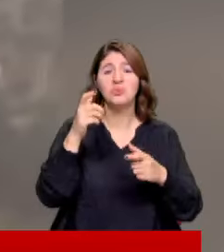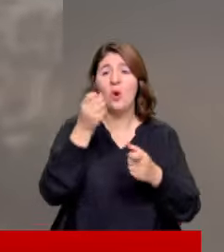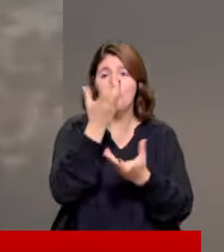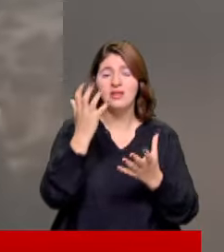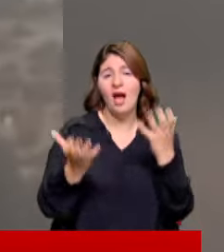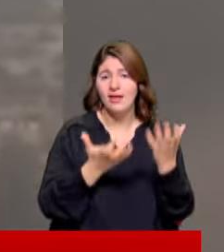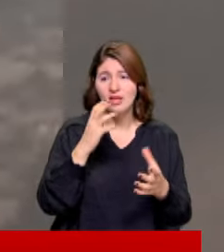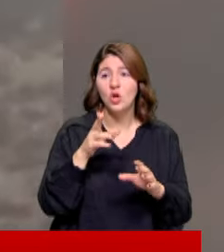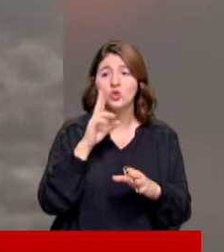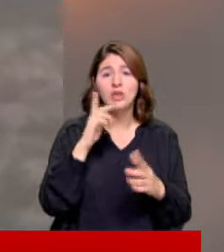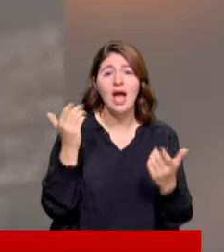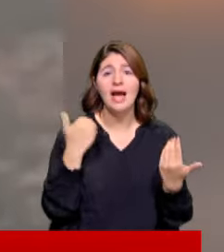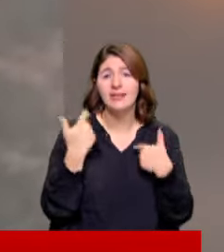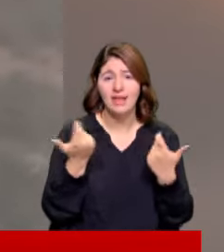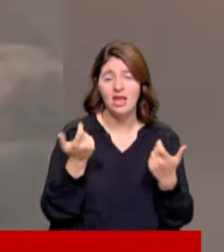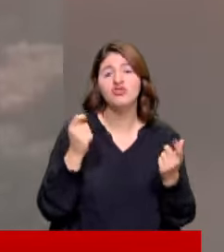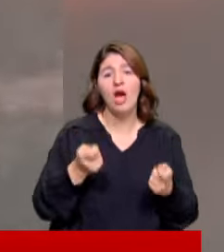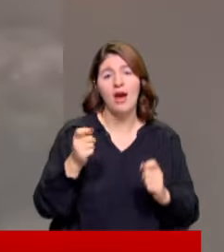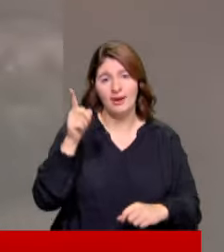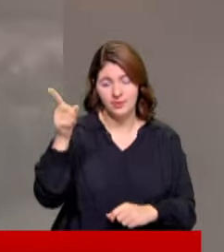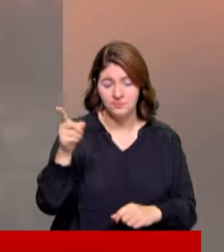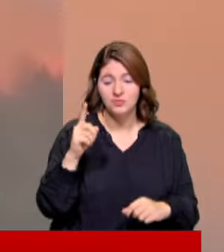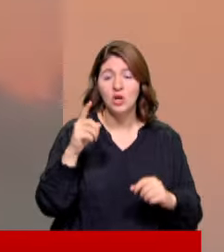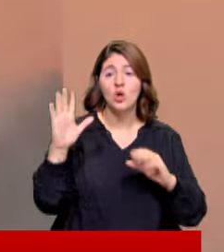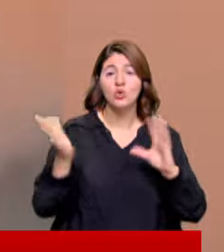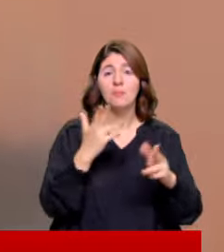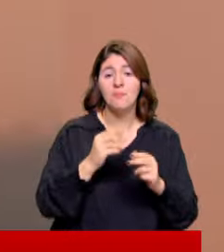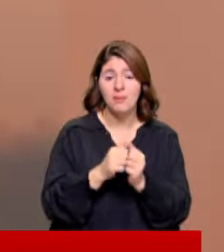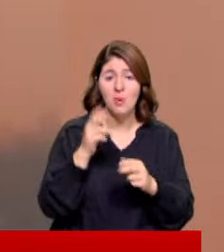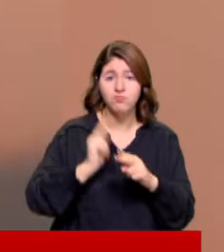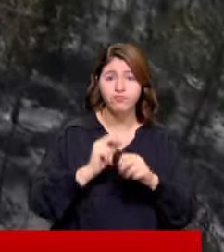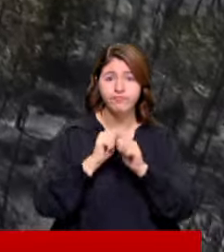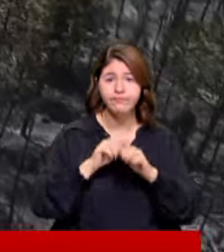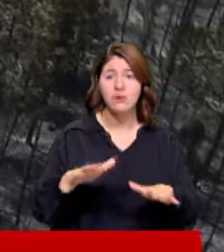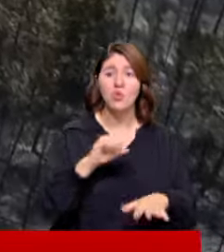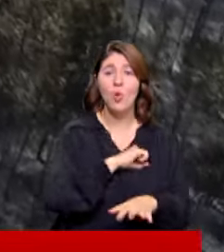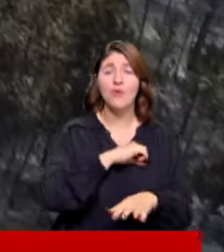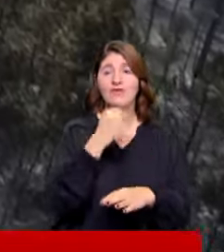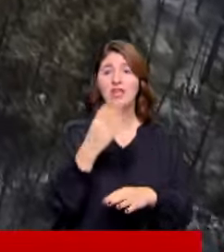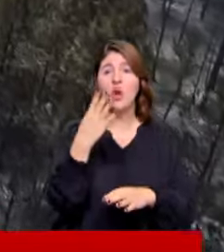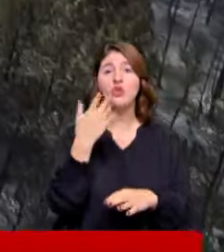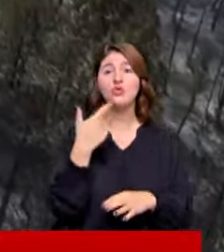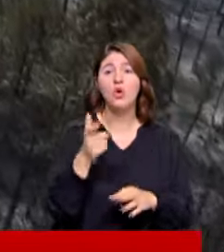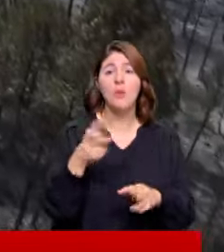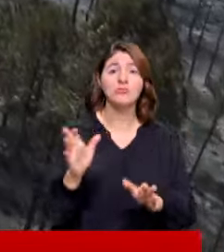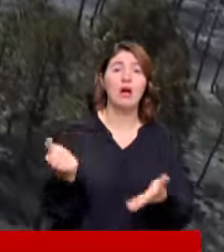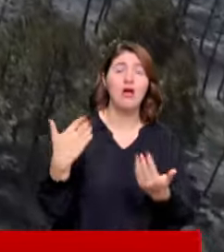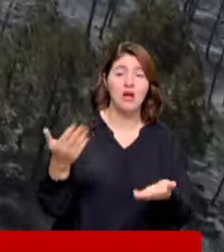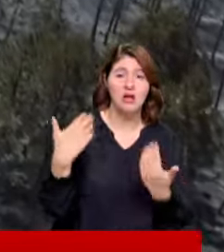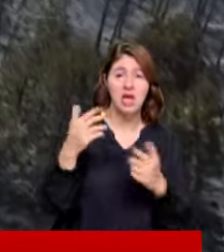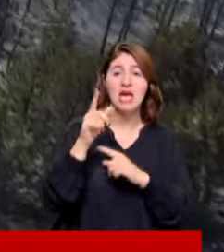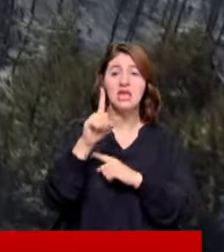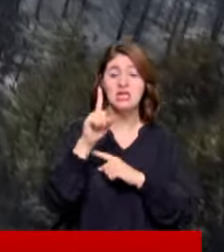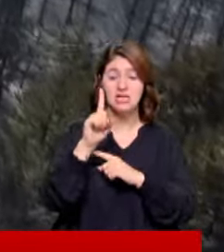yangınlarında alevlerin son adresi Çankırı oldu. Rüzgarın etkisiyle hızla yayılan yangın korkuttu, dört köy boşaltıldı.